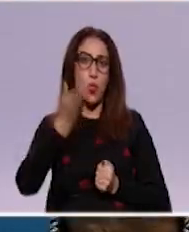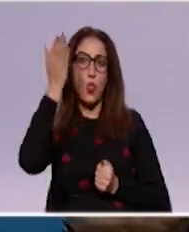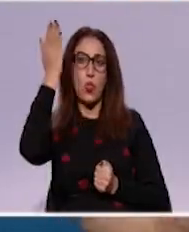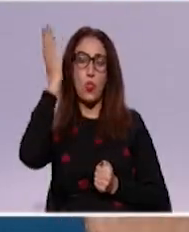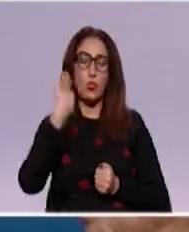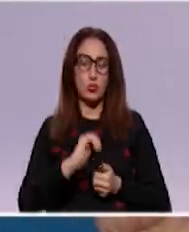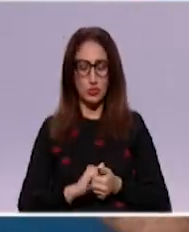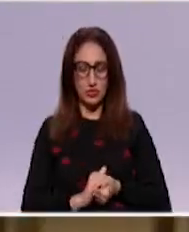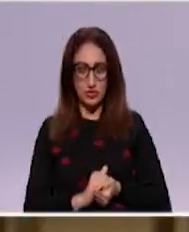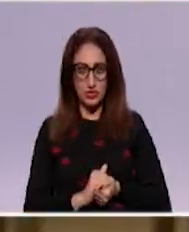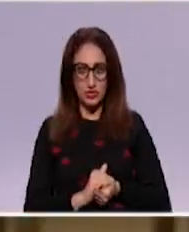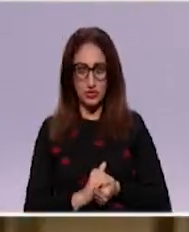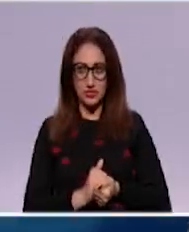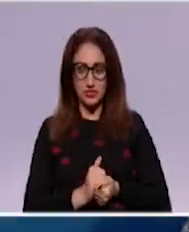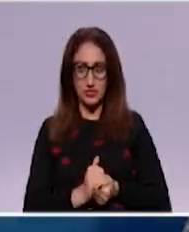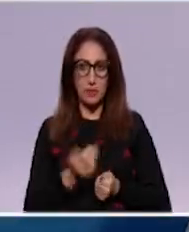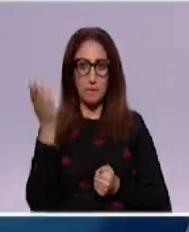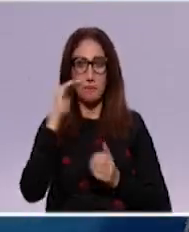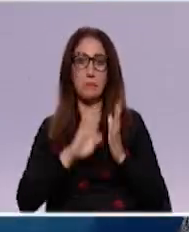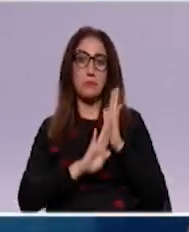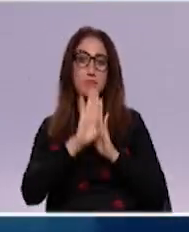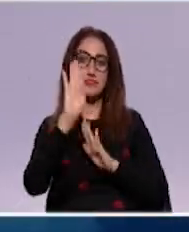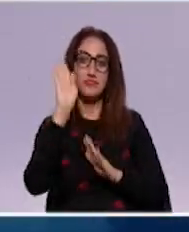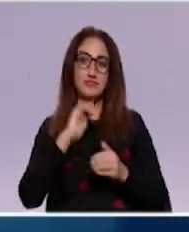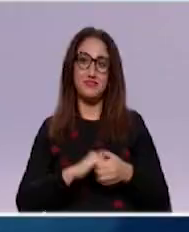اتفهمت بس انا ما قلتش.